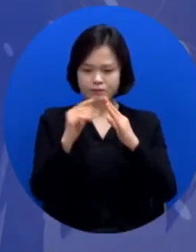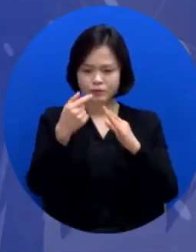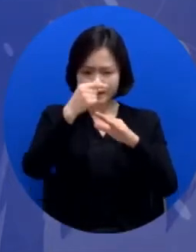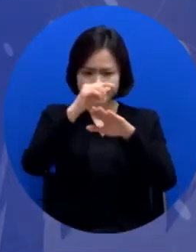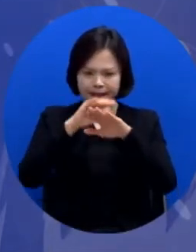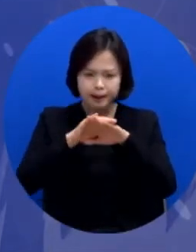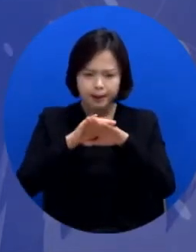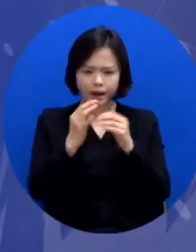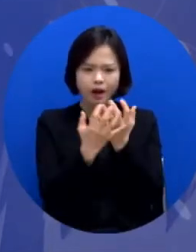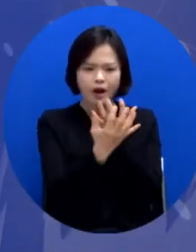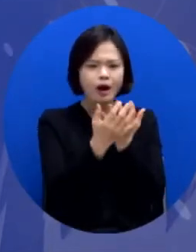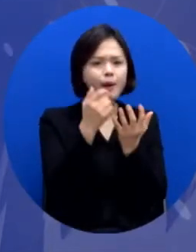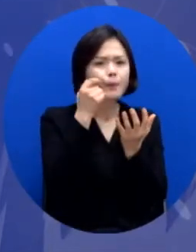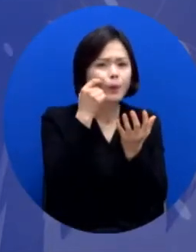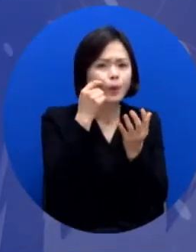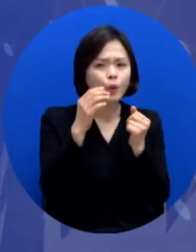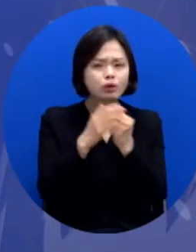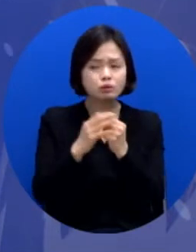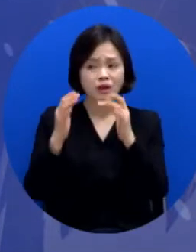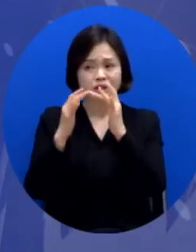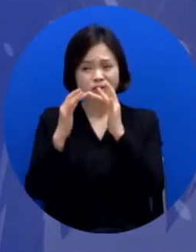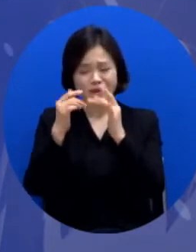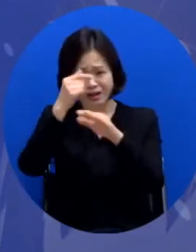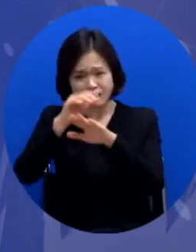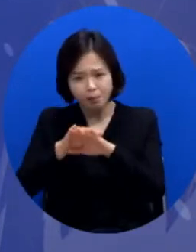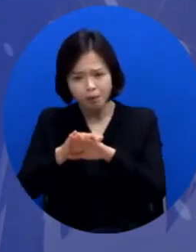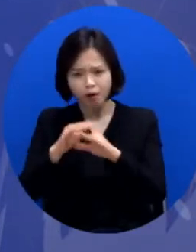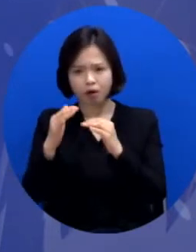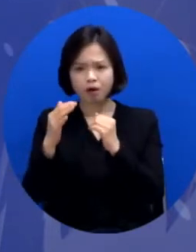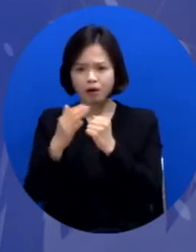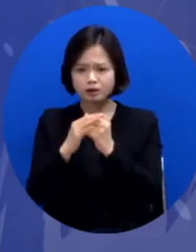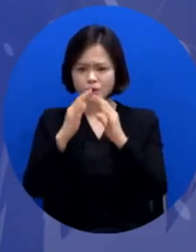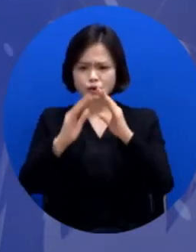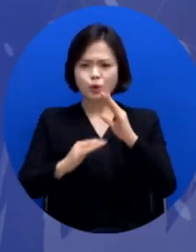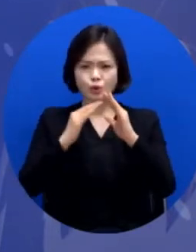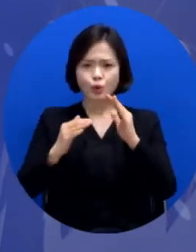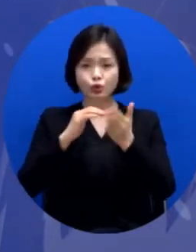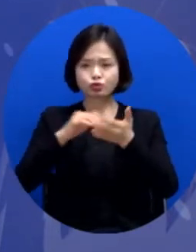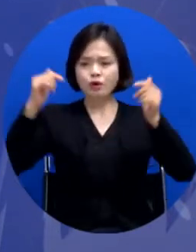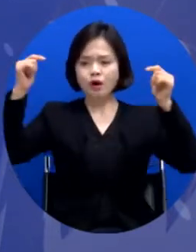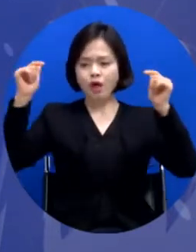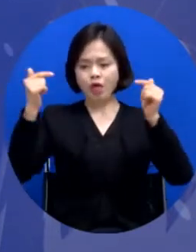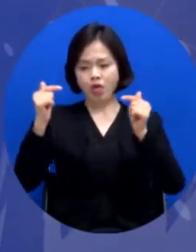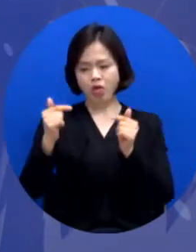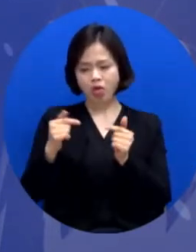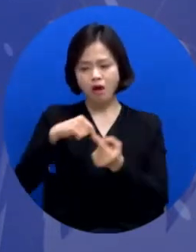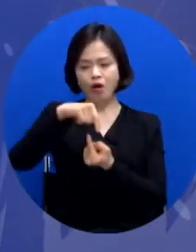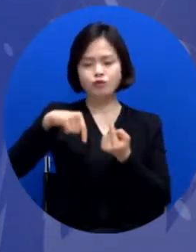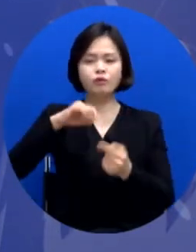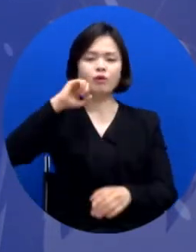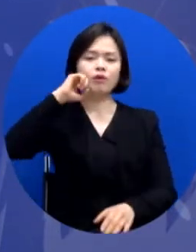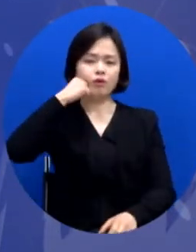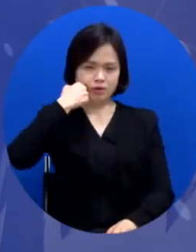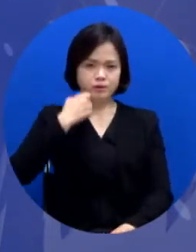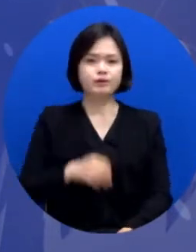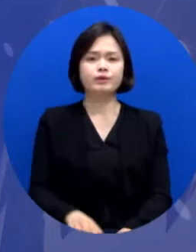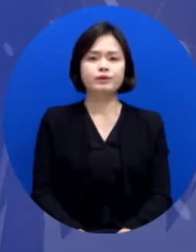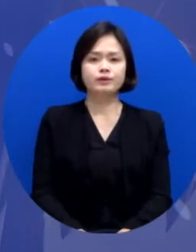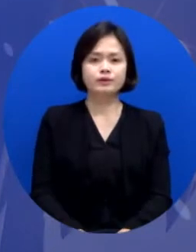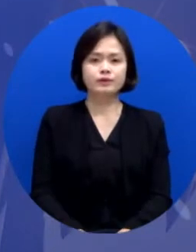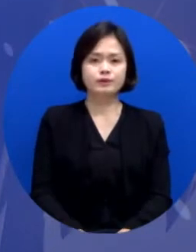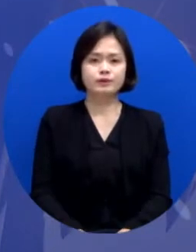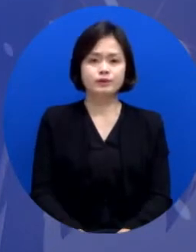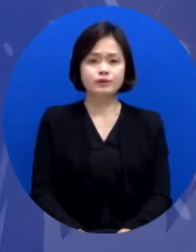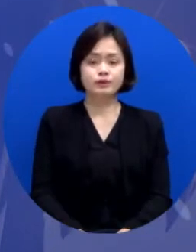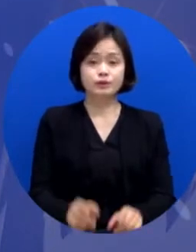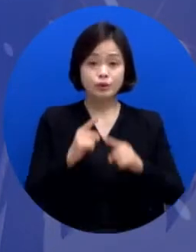함께했던 성도들이 흩어지는 어려움을 겪고 있습니다 예 처음에 온라인 예배를 방역당국이 공부했을 때 언론에서 마치 헌금